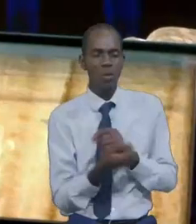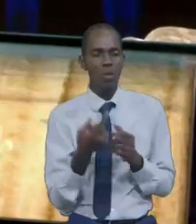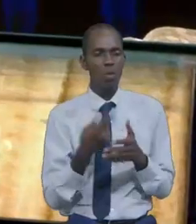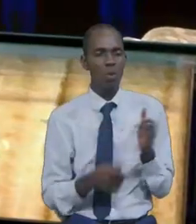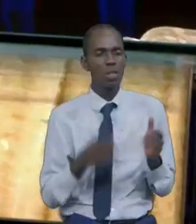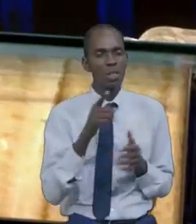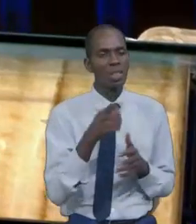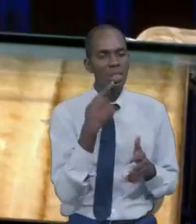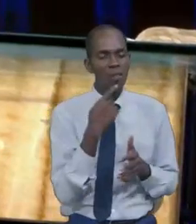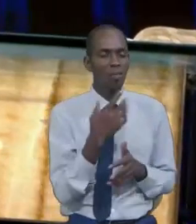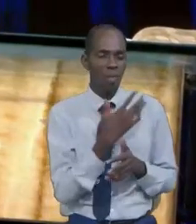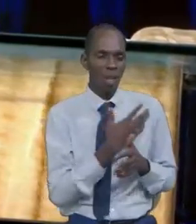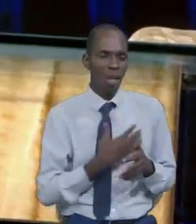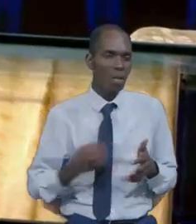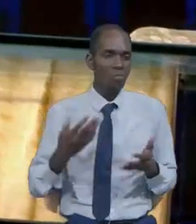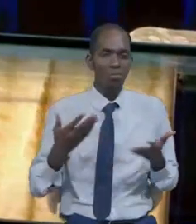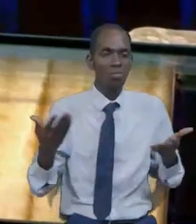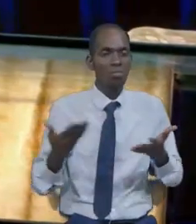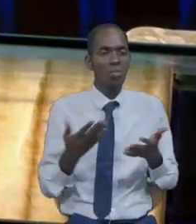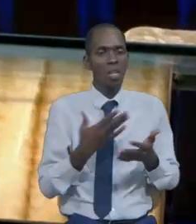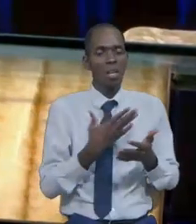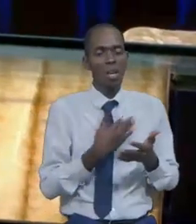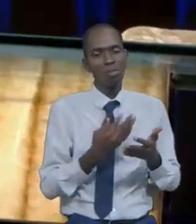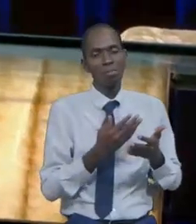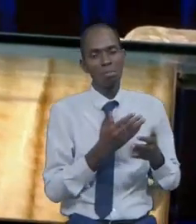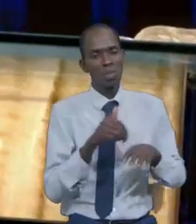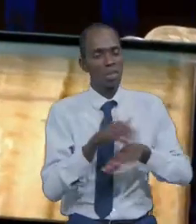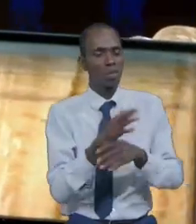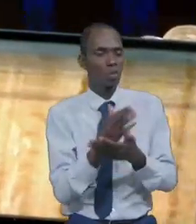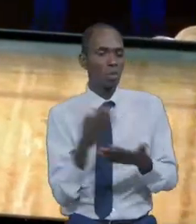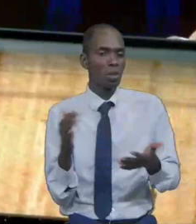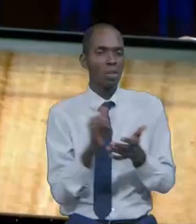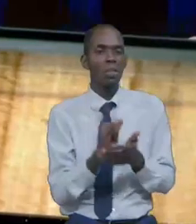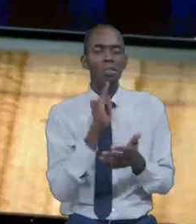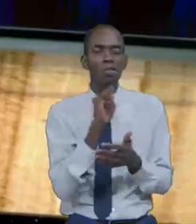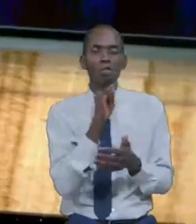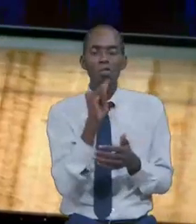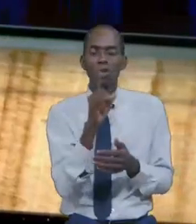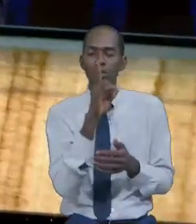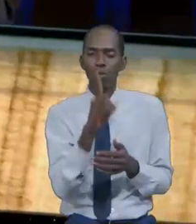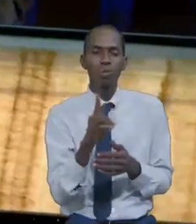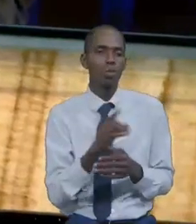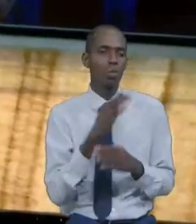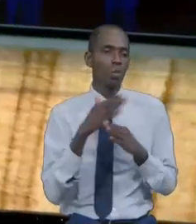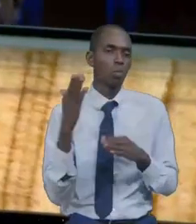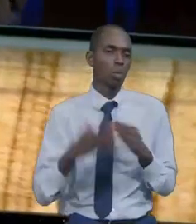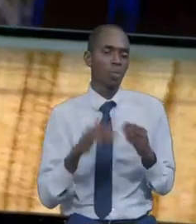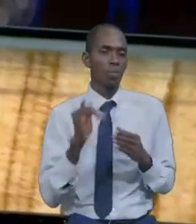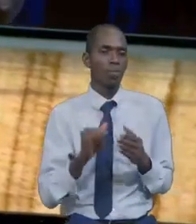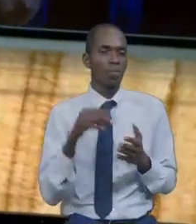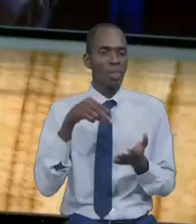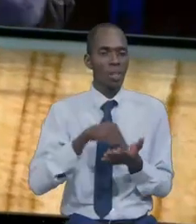et compromettre et pour transmettre le message, ce qui n'est pas la vérité absolue. Se tenir pour la